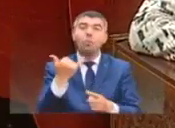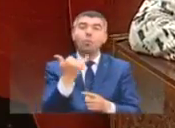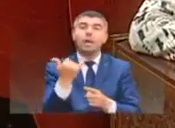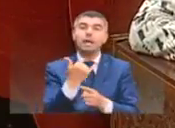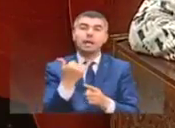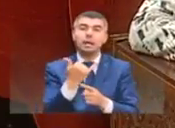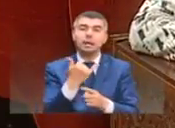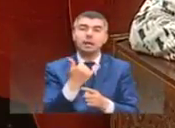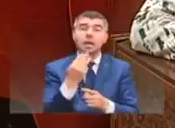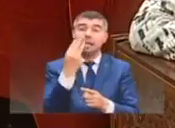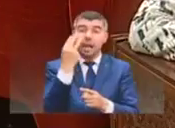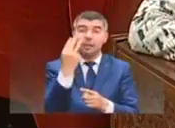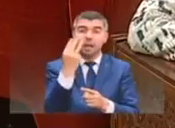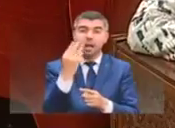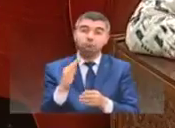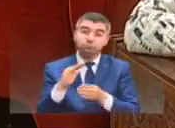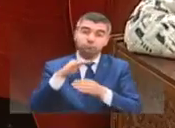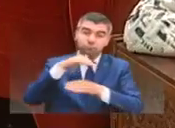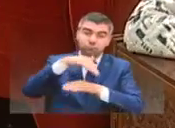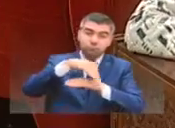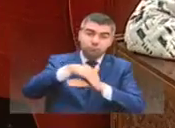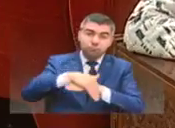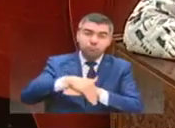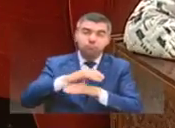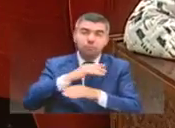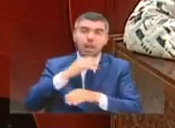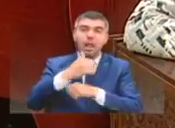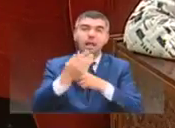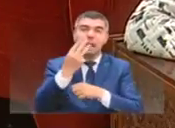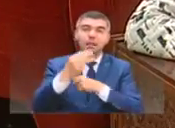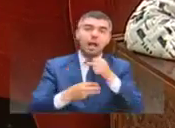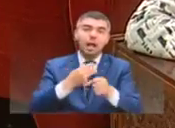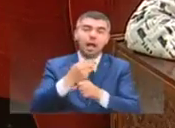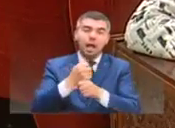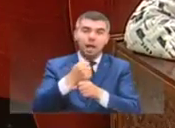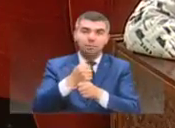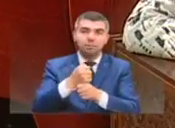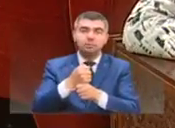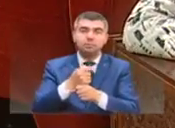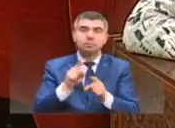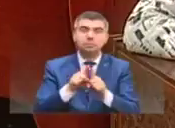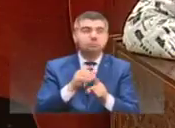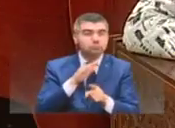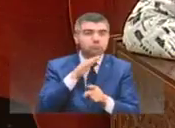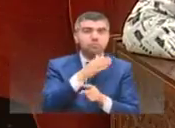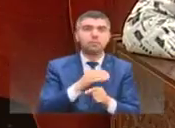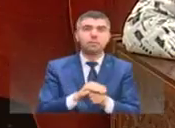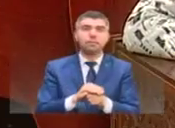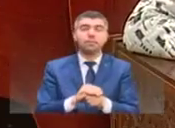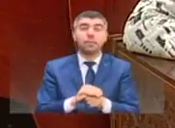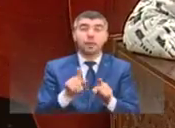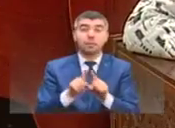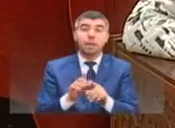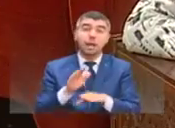الشرقي. 3 سدود على 5 توجهت في الثلاث سنوات الاخيره توجهت لمنطقه الجنوب الشرقي. وسد اكدس شرفت